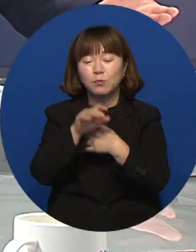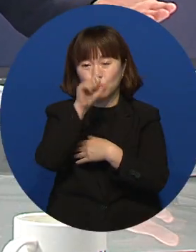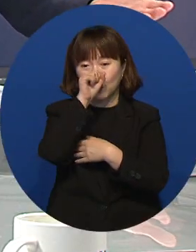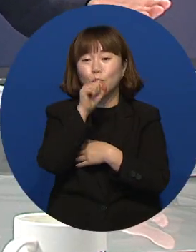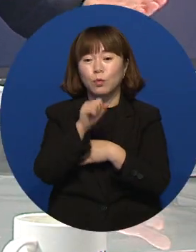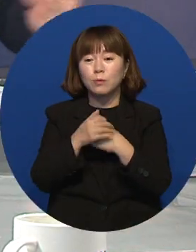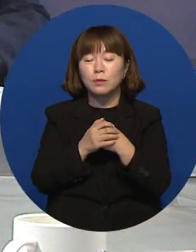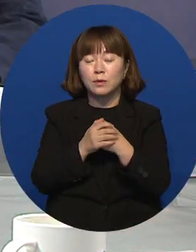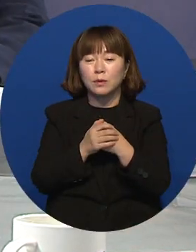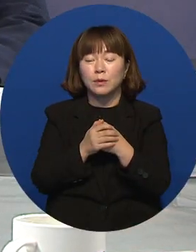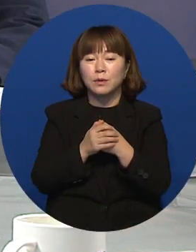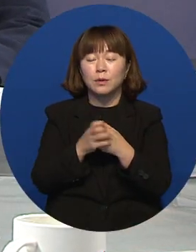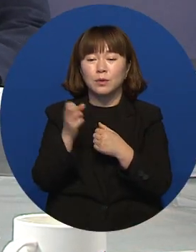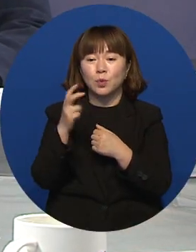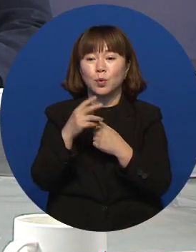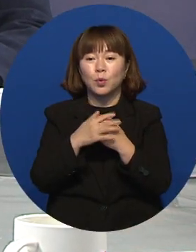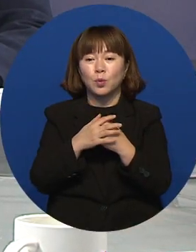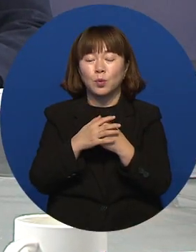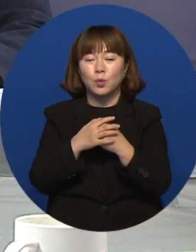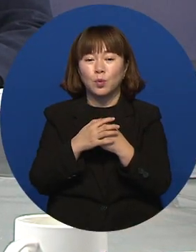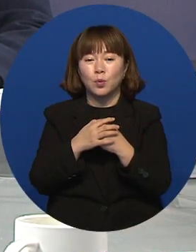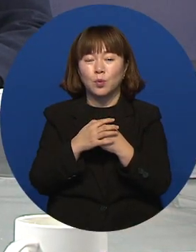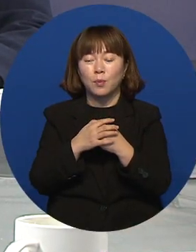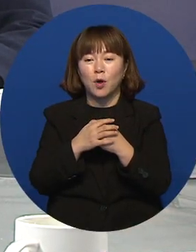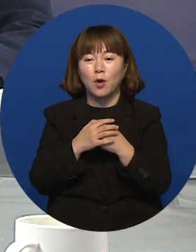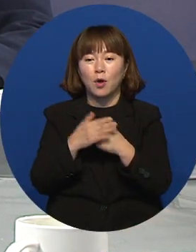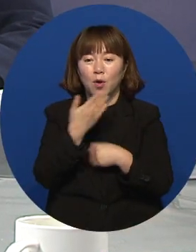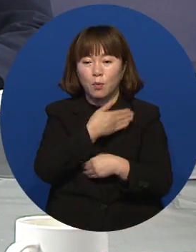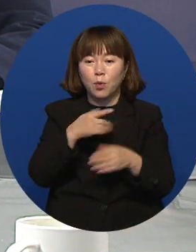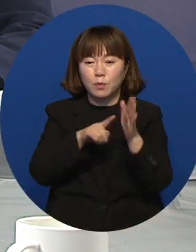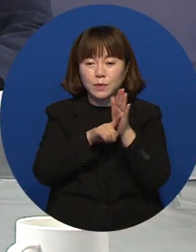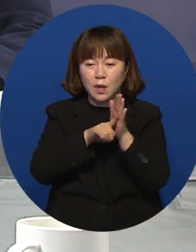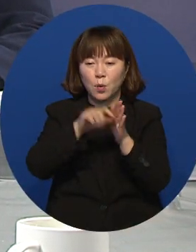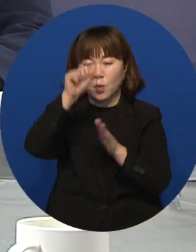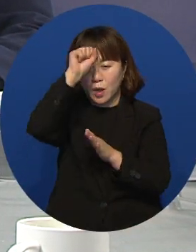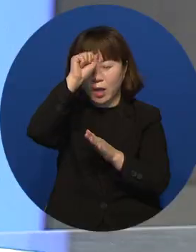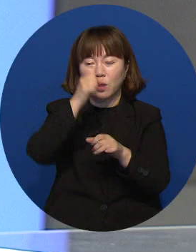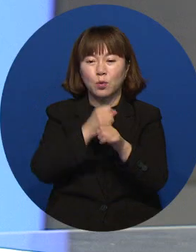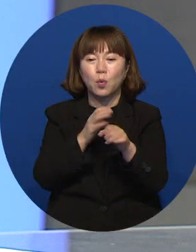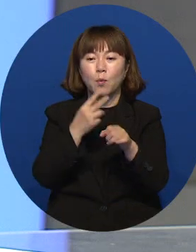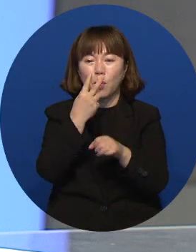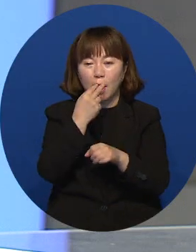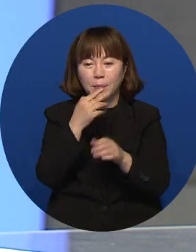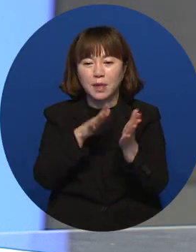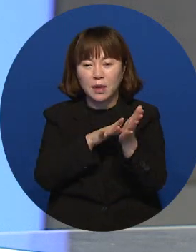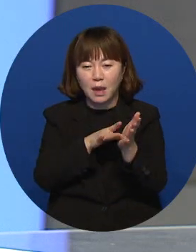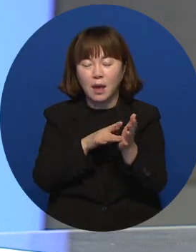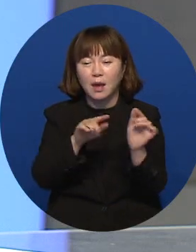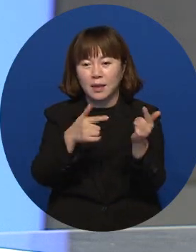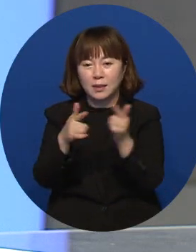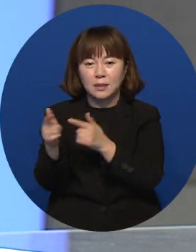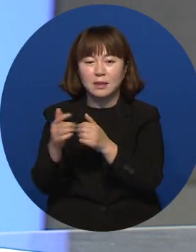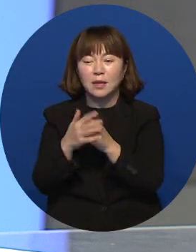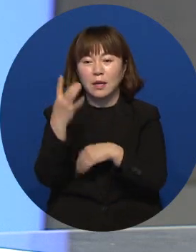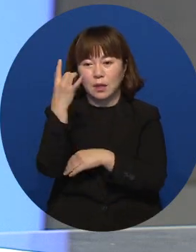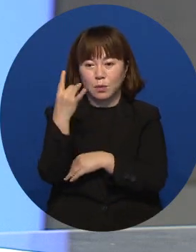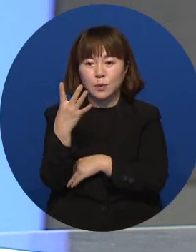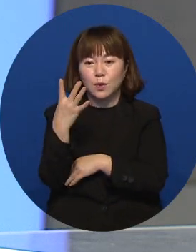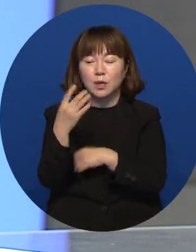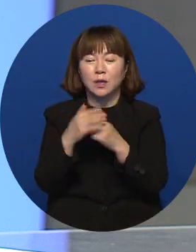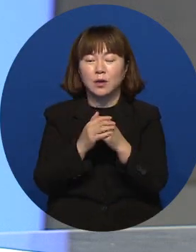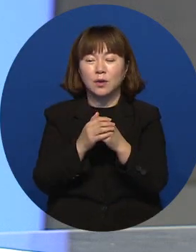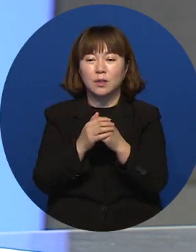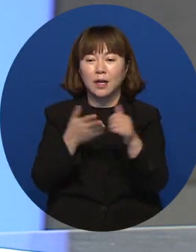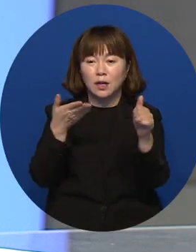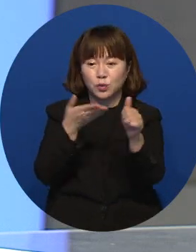하게 예를 들어서 이제 체온계 라든가 산소포화도 뭐 일반 감기약 이라든가 그 다음에 채운 게 뭐 이런 기본적인 것을 주